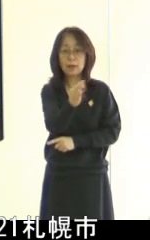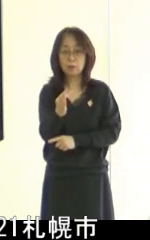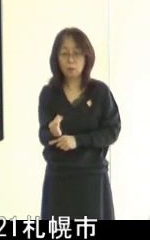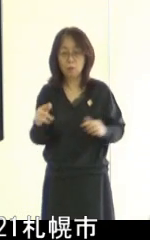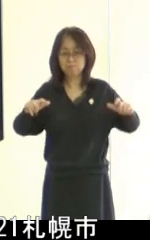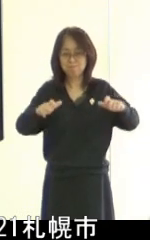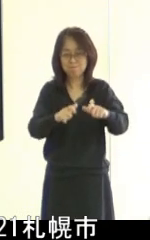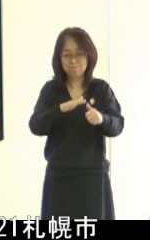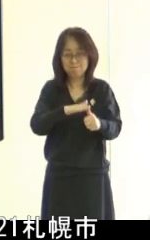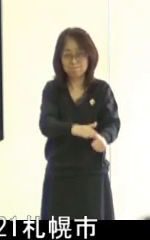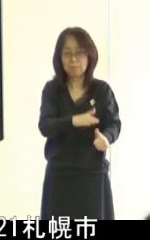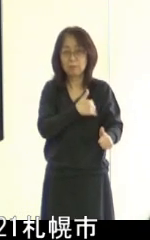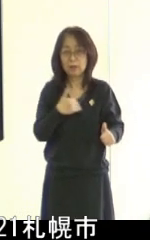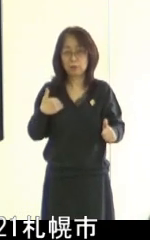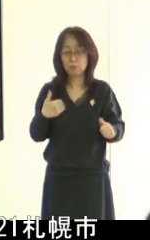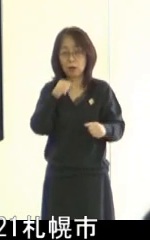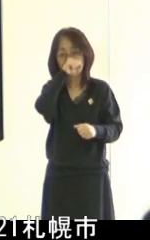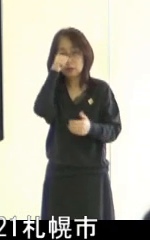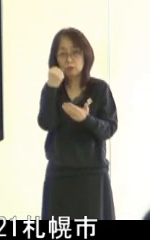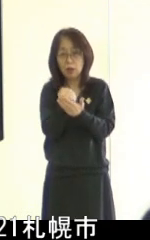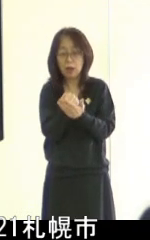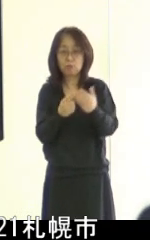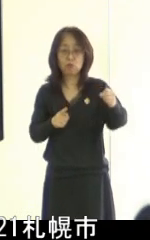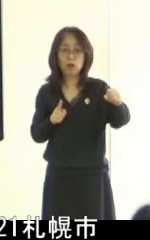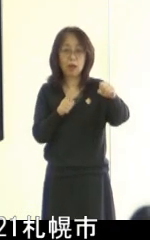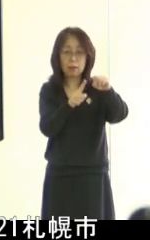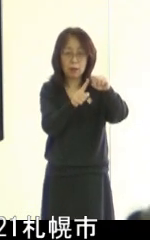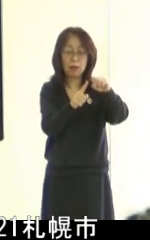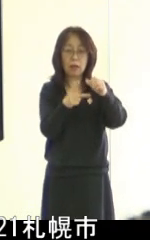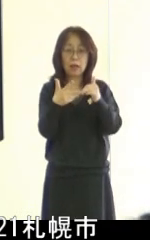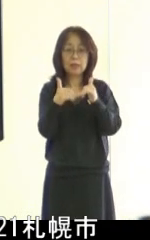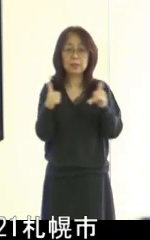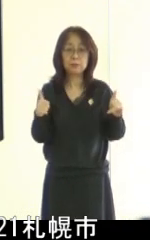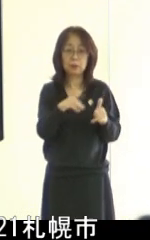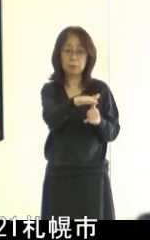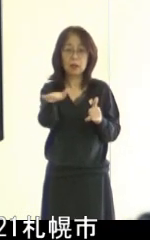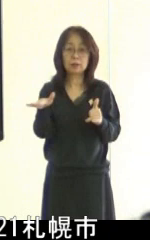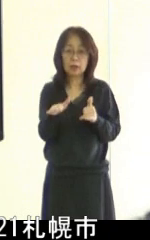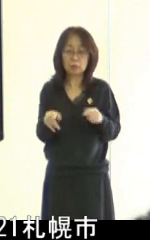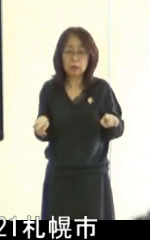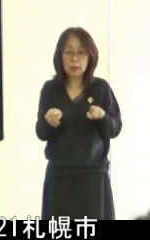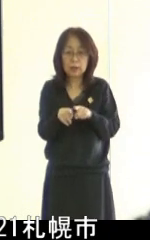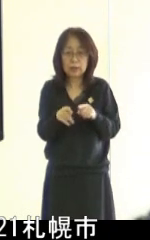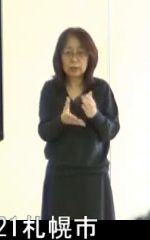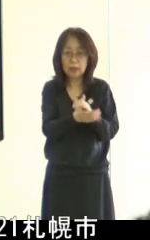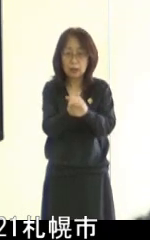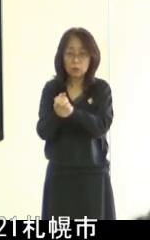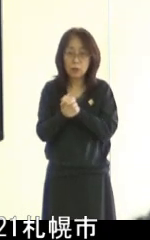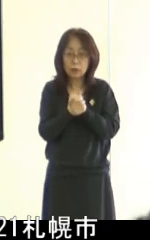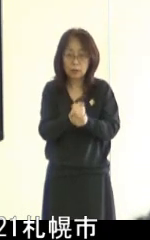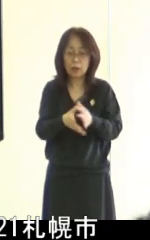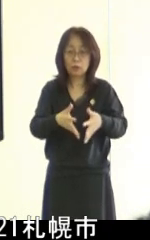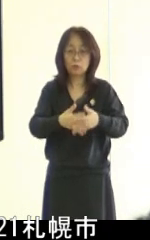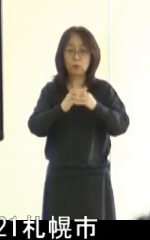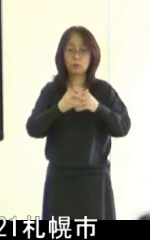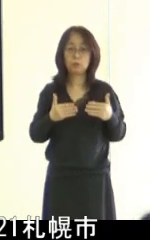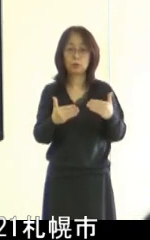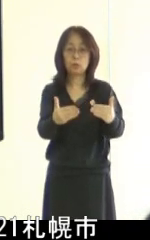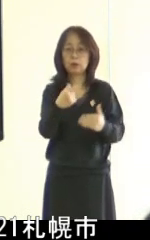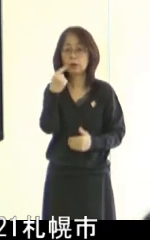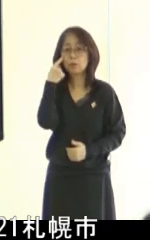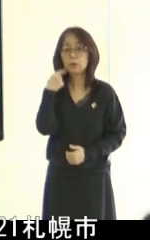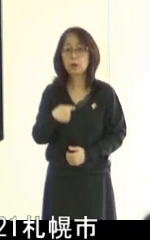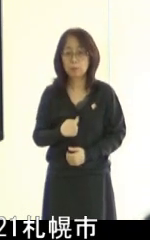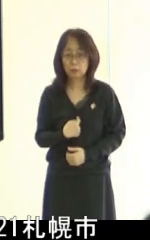その実現に向けて市民や事業者の皆さんがと維持元となって取り海を進めることとしてございます